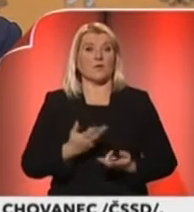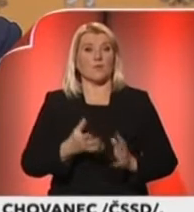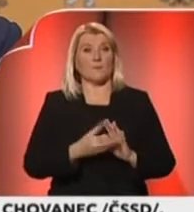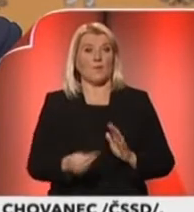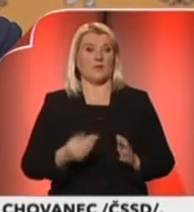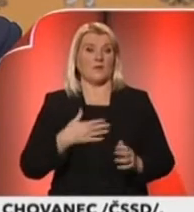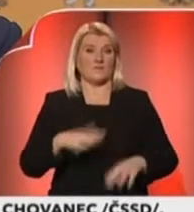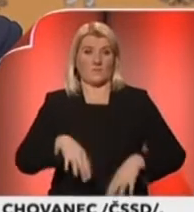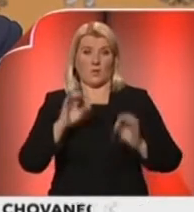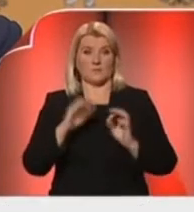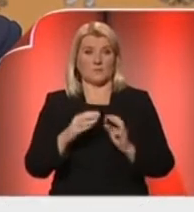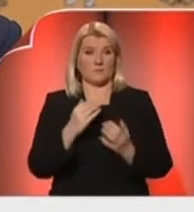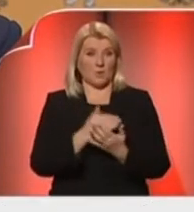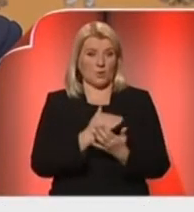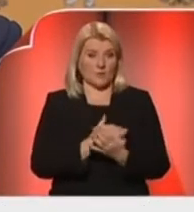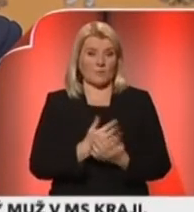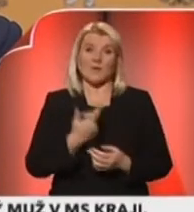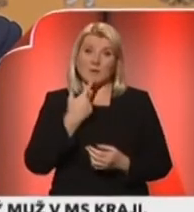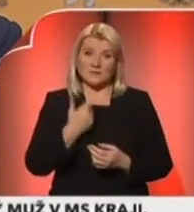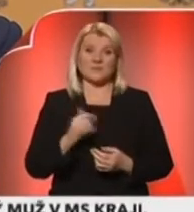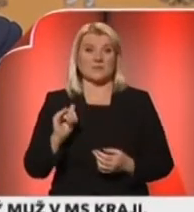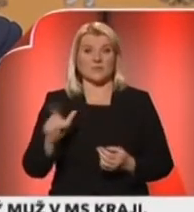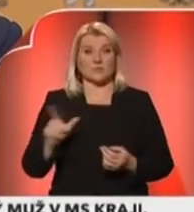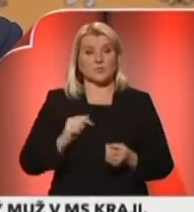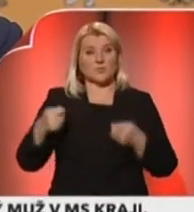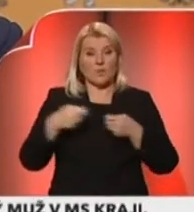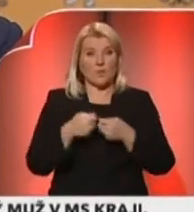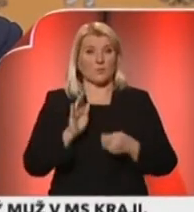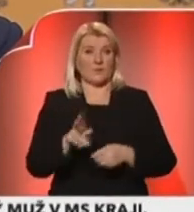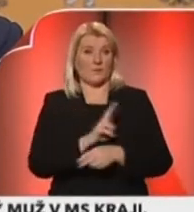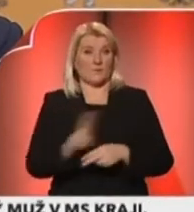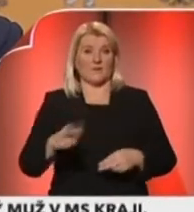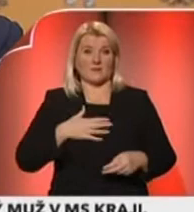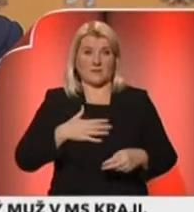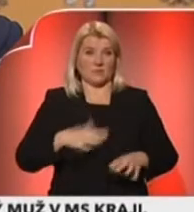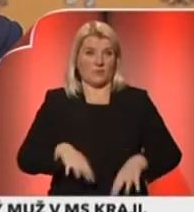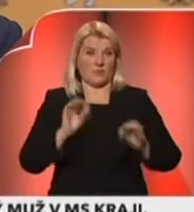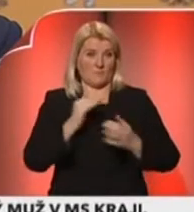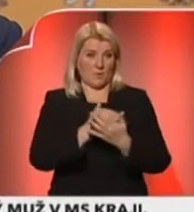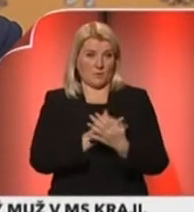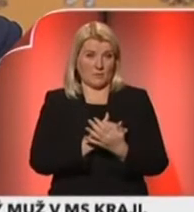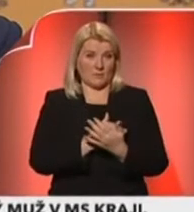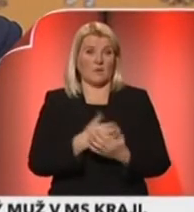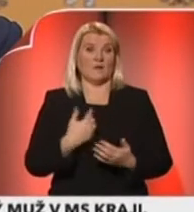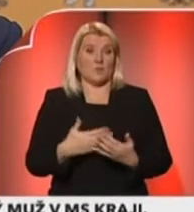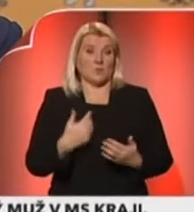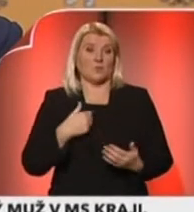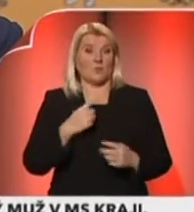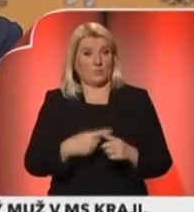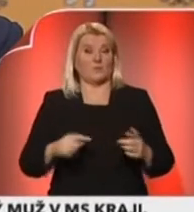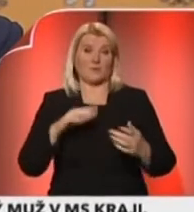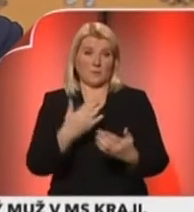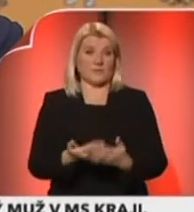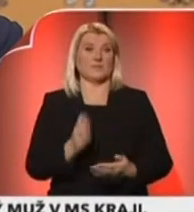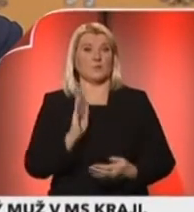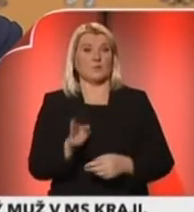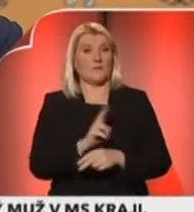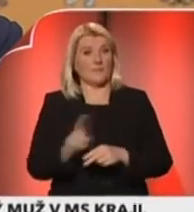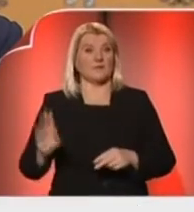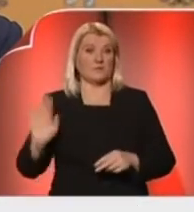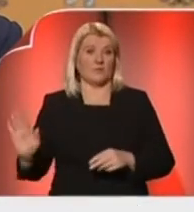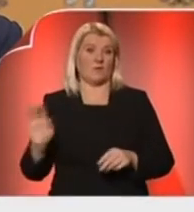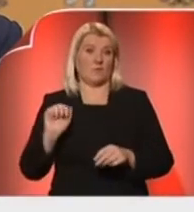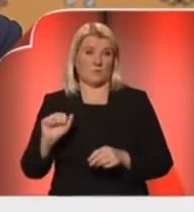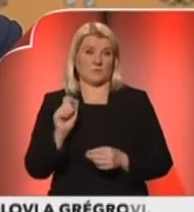náš volební program a chceme k sobě někoho, kdo bude plnit náš volební program a za to nabízíme, že budeme plnit i jeho